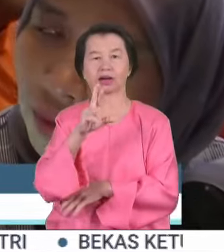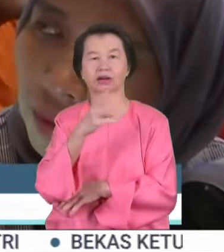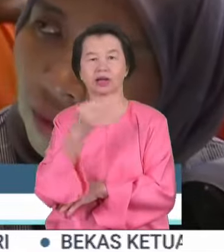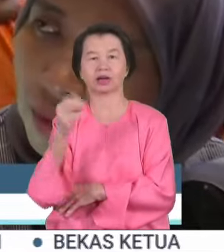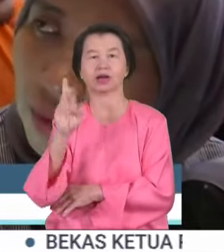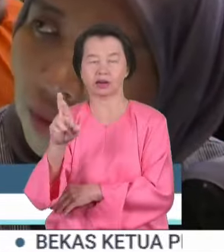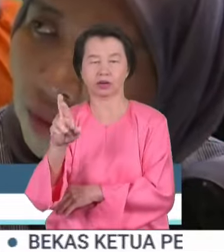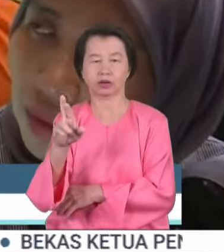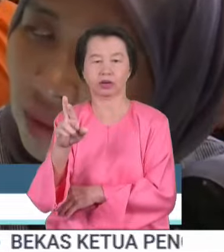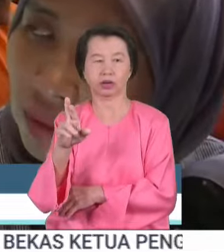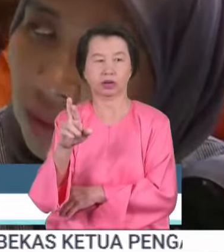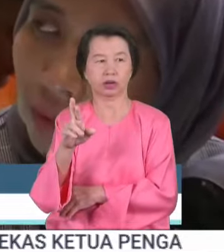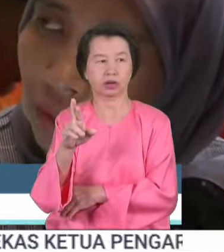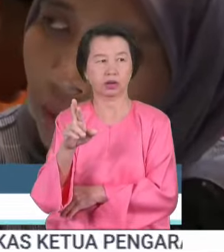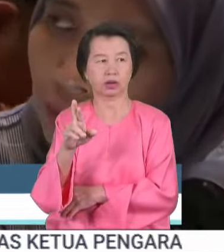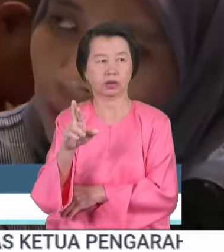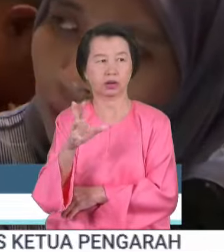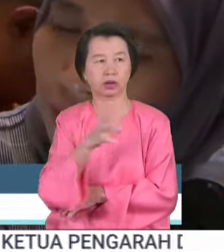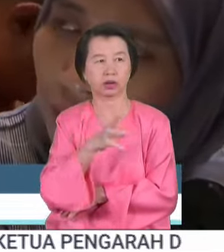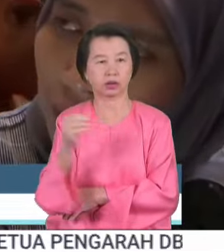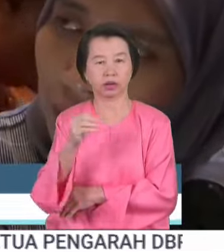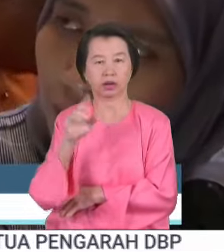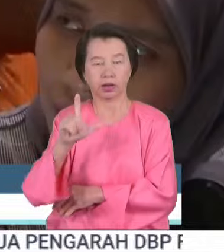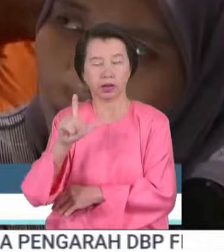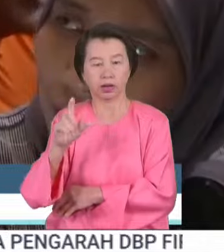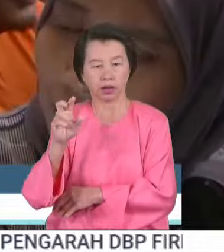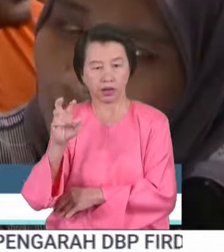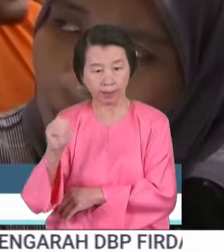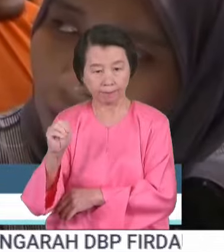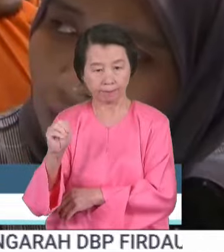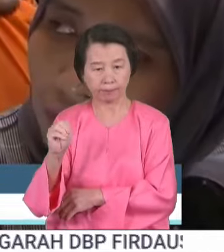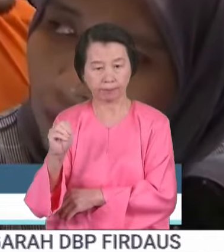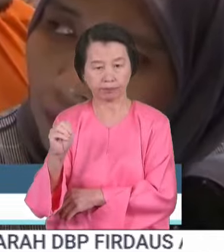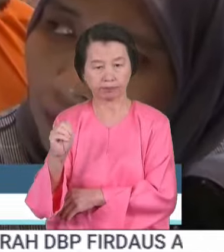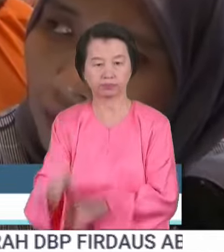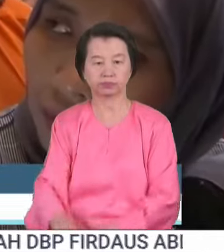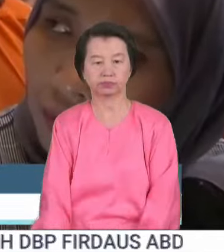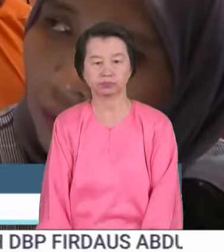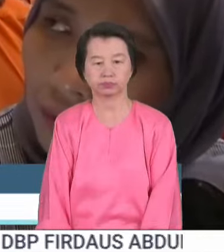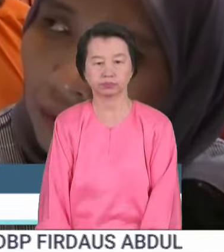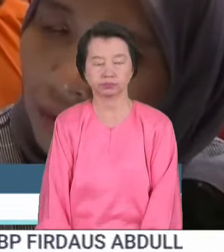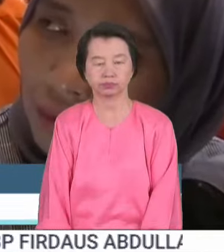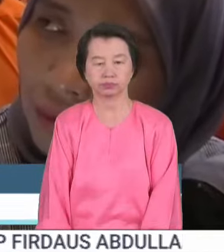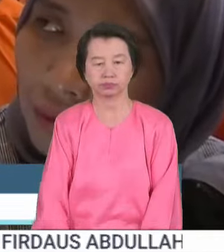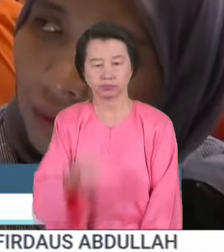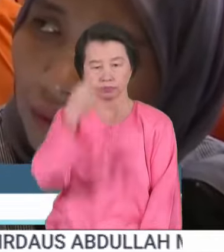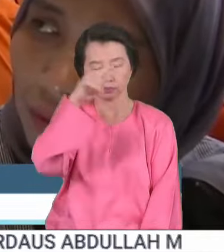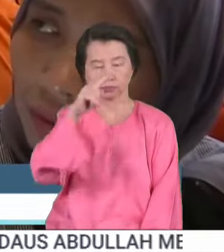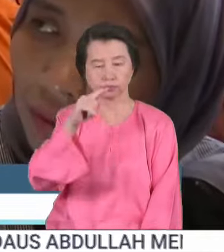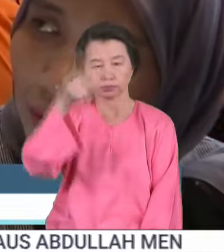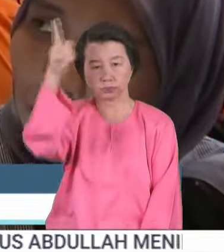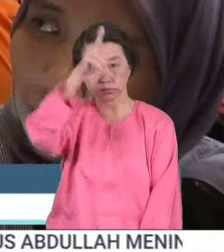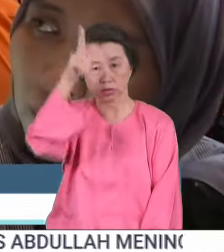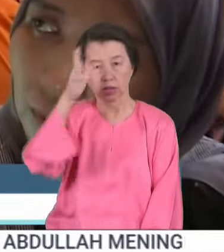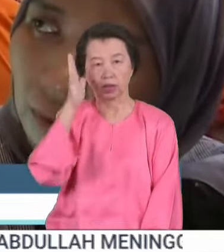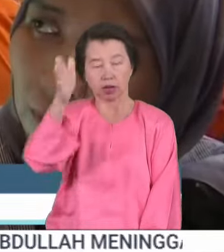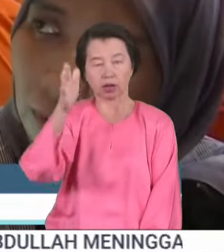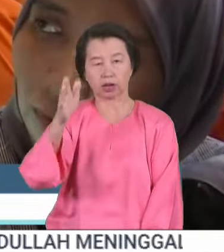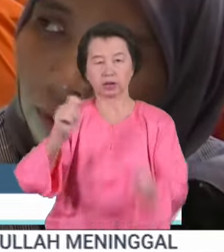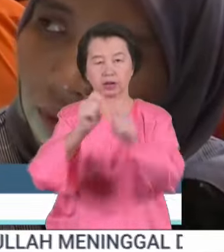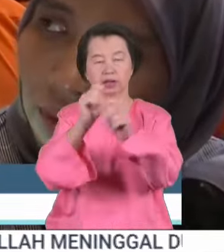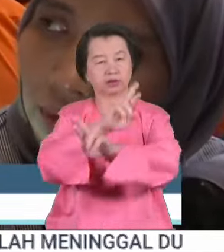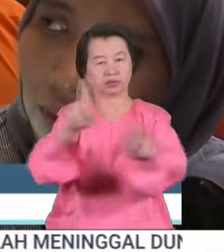pihak JKR, LLM dan juga Kerajaan Negeri, termasuklah Kerajaan Tempatan. Bagi pihak kerajaan, kita akan menyediakan